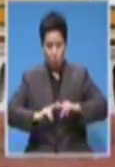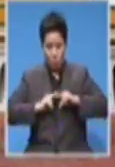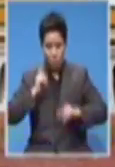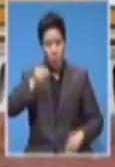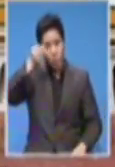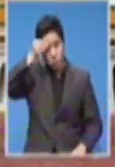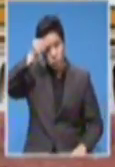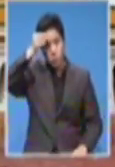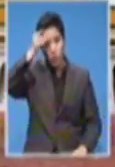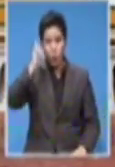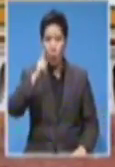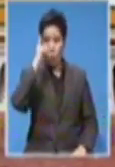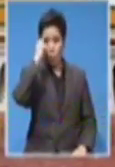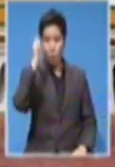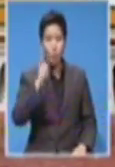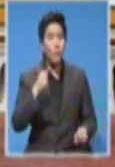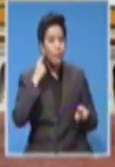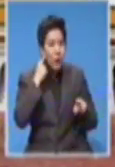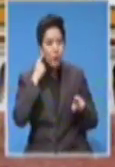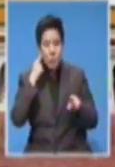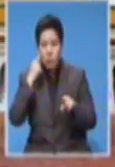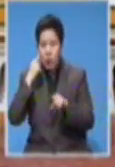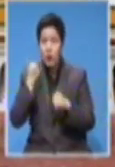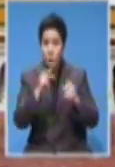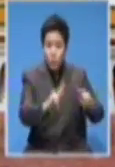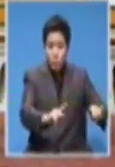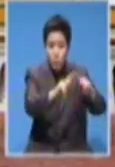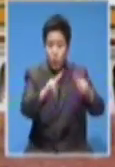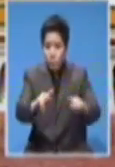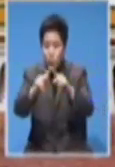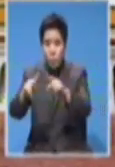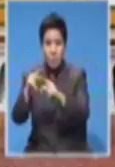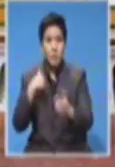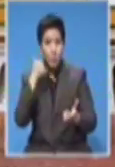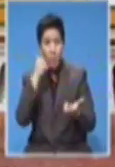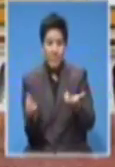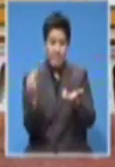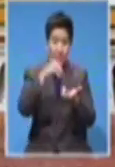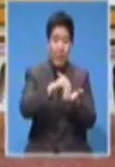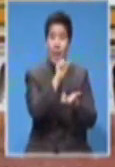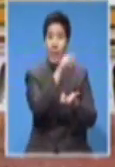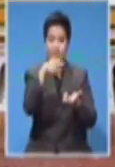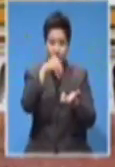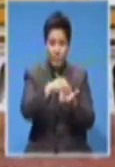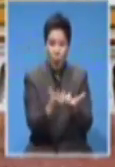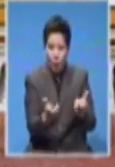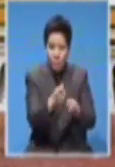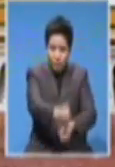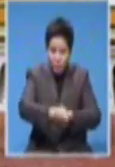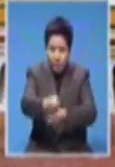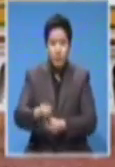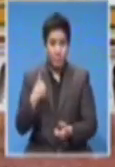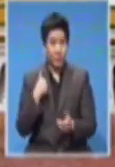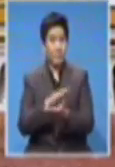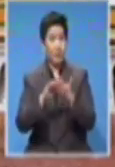ยนะครับต้องรับฟังด้วยนะเขาหลายๆกระทรวงเขาออกไปแล้วในแอปในโทรศัพท์อ่ะเรื่องการเกษตรราคาสินค้าการเ